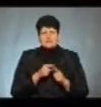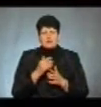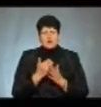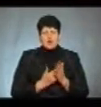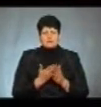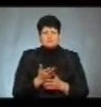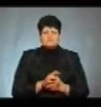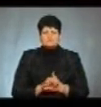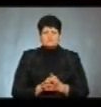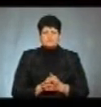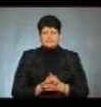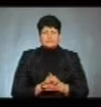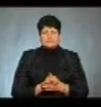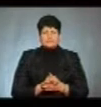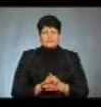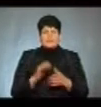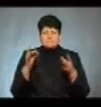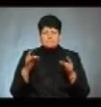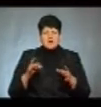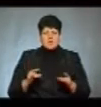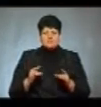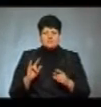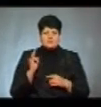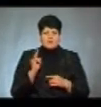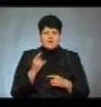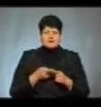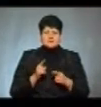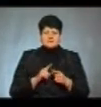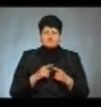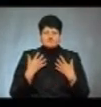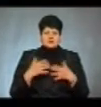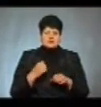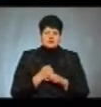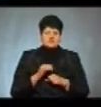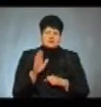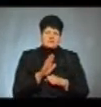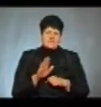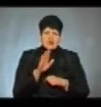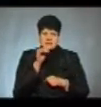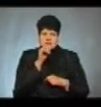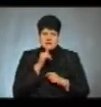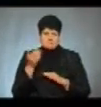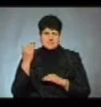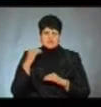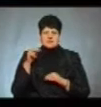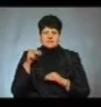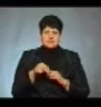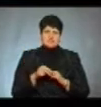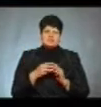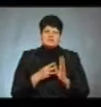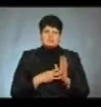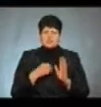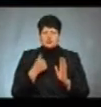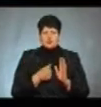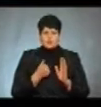ефективність? «Пакунок малюка» вже працює з вересня місяця